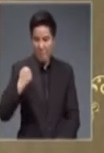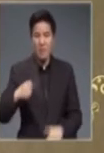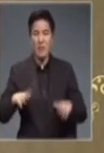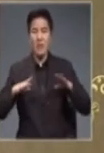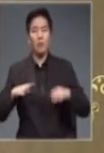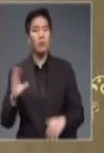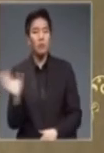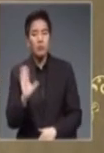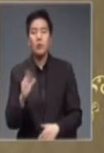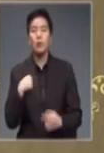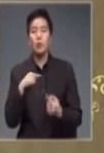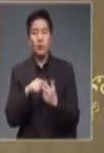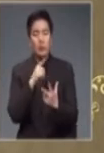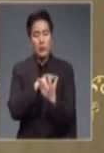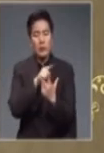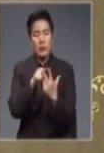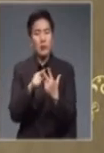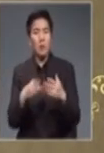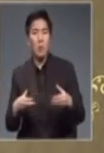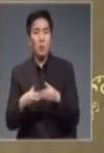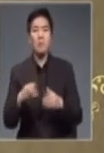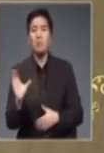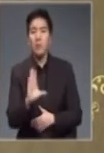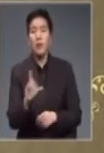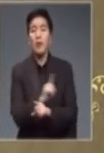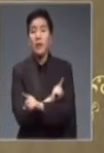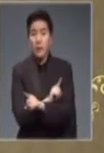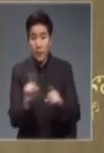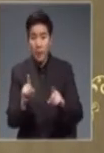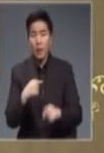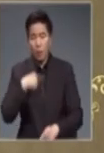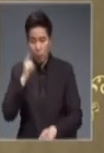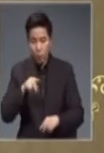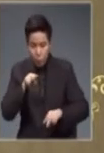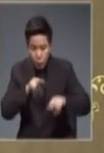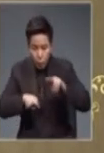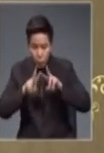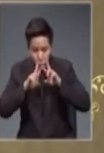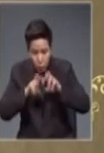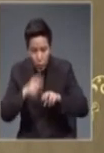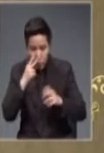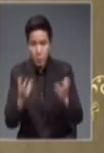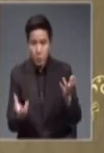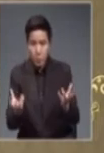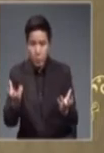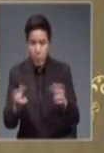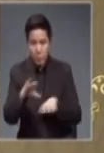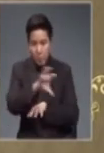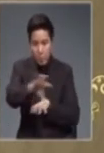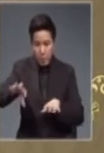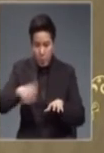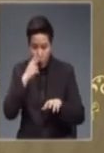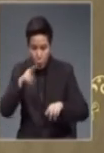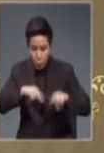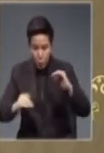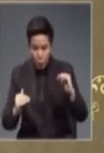ผลไม่รูปธรรมให้มากยิ่งขึ้นในช่วง3ปีของรัฐบาลนี้เราได้มีการทำของเดิมที่ค้างอยู่นะครับสำเร็จ